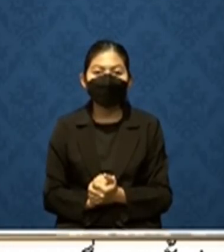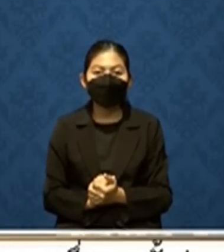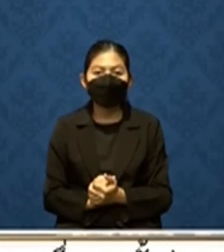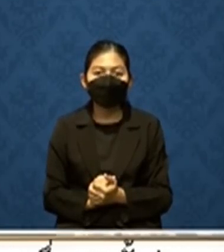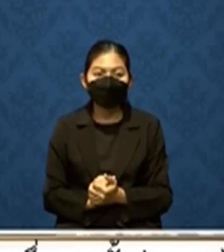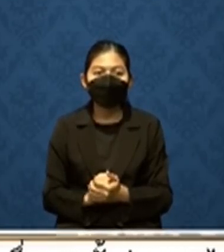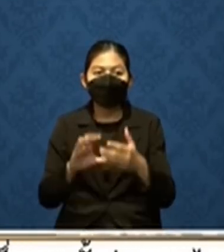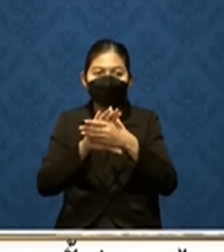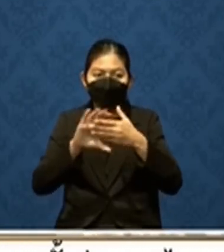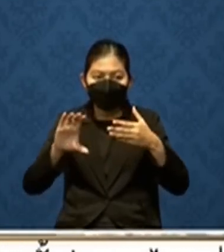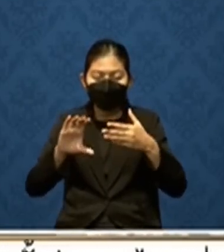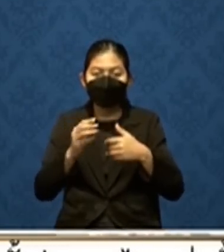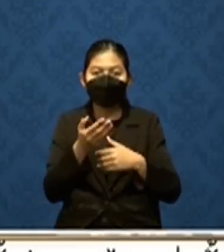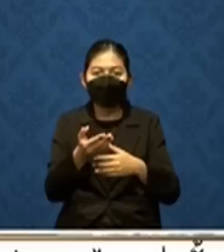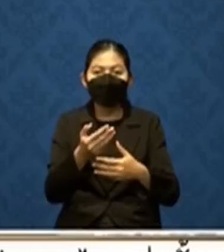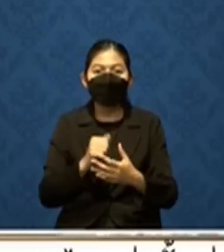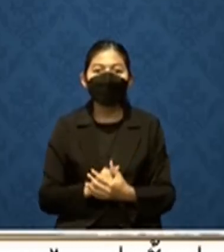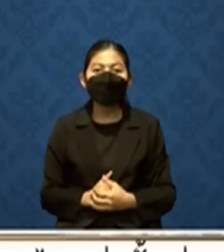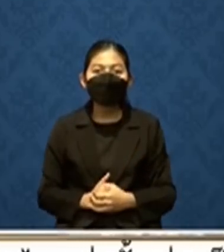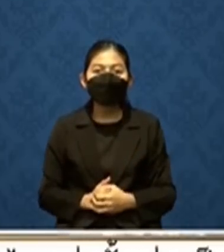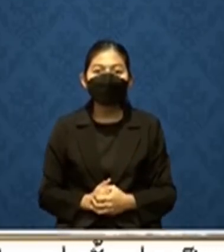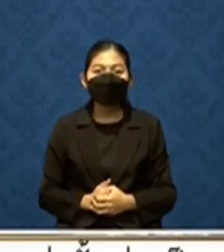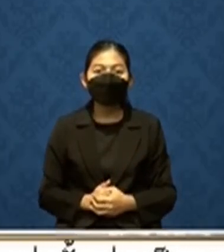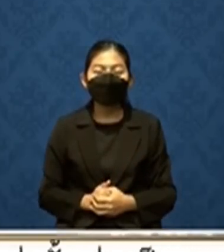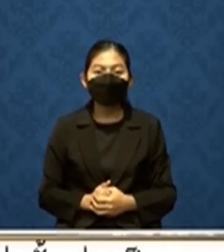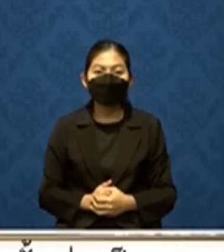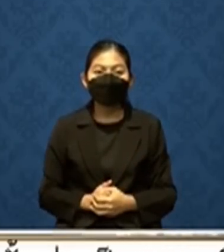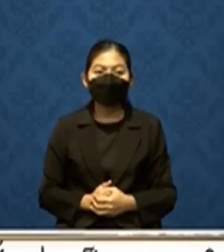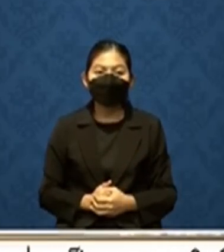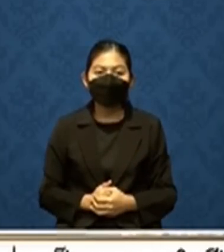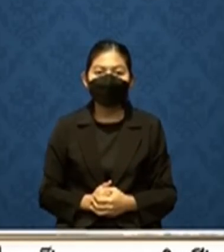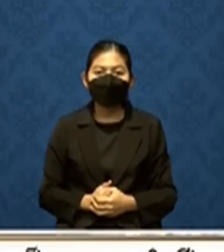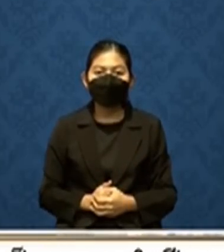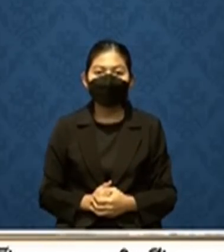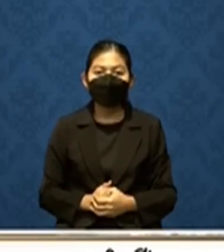ผมขอสไลด์ต่อไปผมกำลังครับอ่า